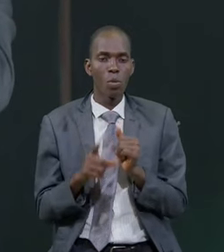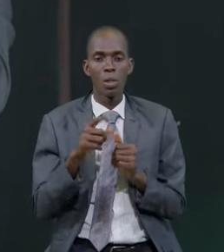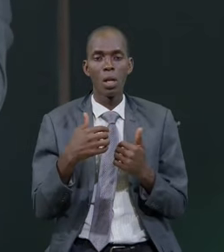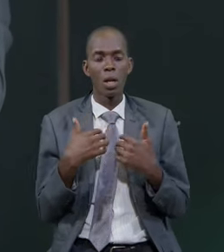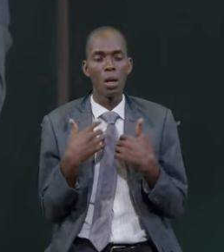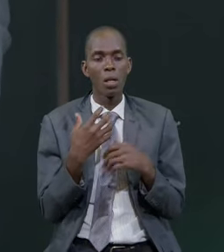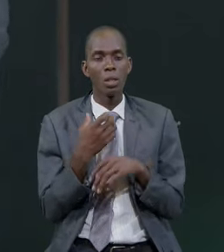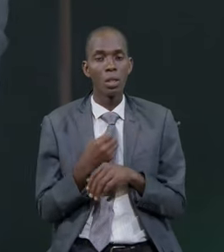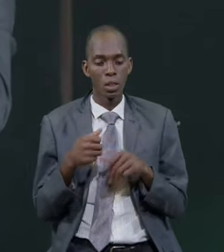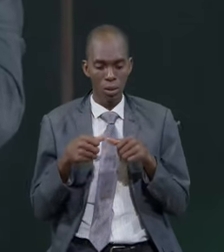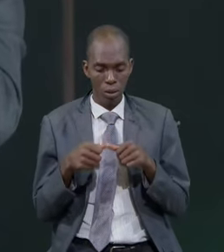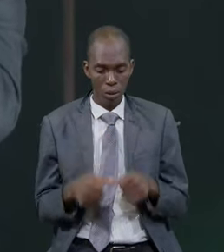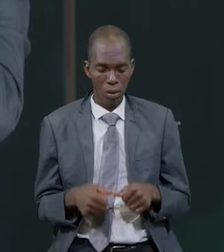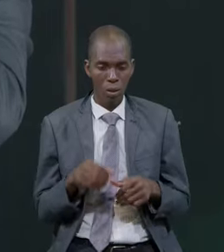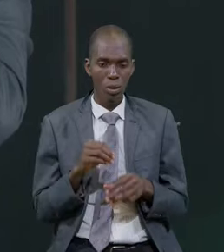demeure en vous.